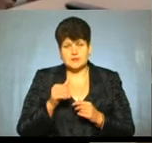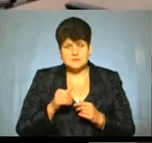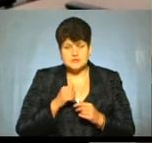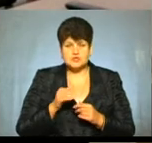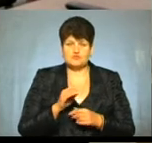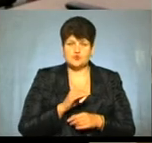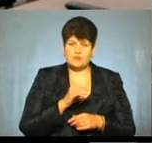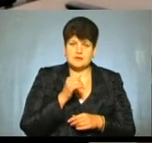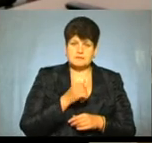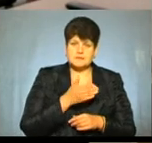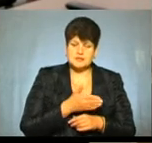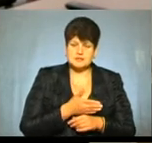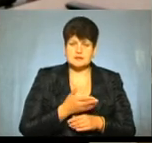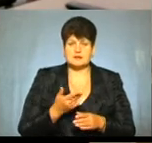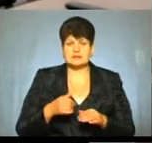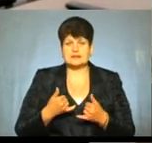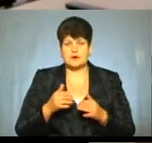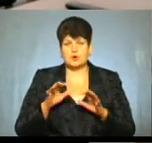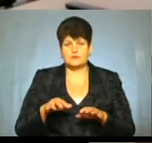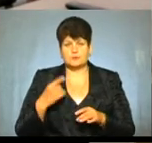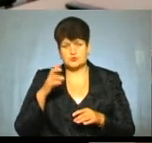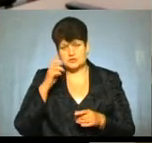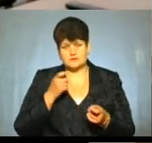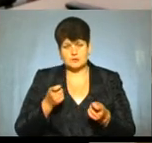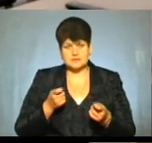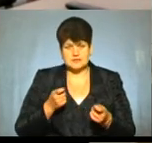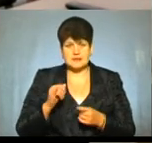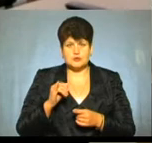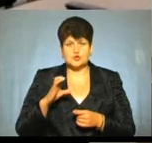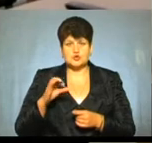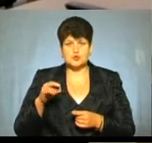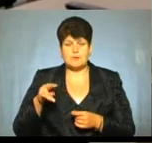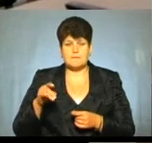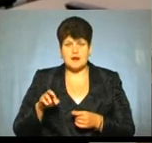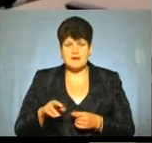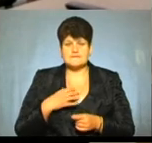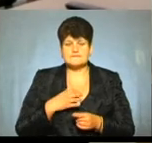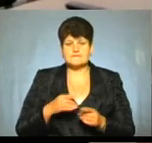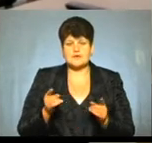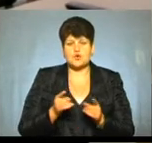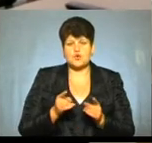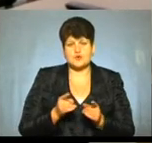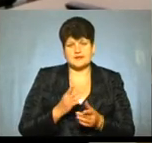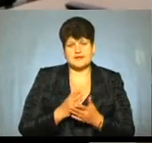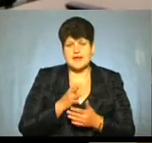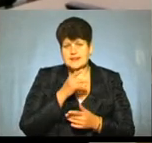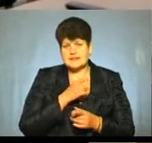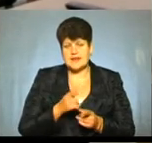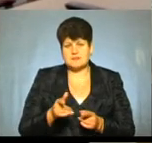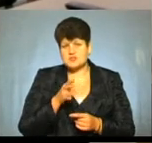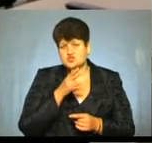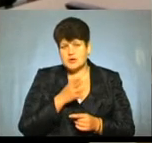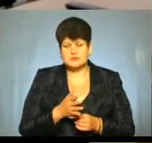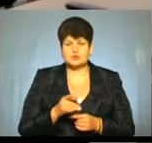місяці, чи в жовтні місяці, але для голови обласної державної адміністрації Ігоря Сополя надзвичайно короткий є